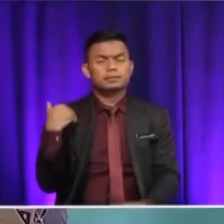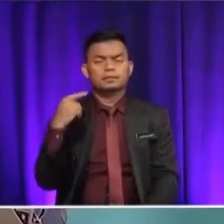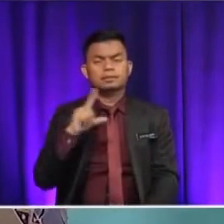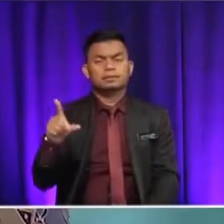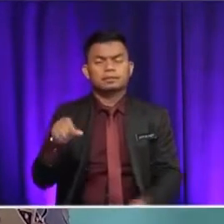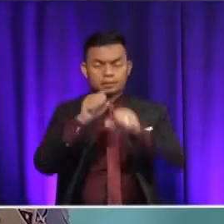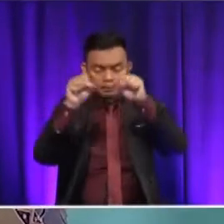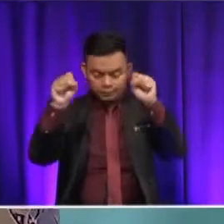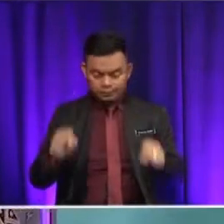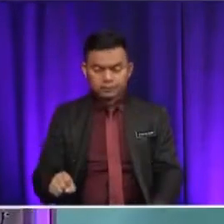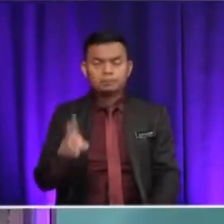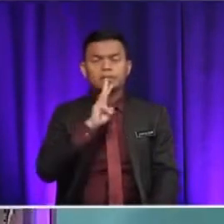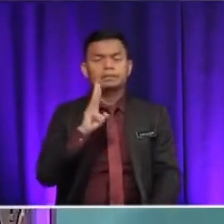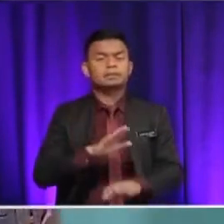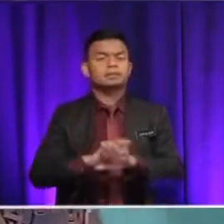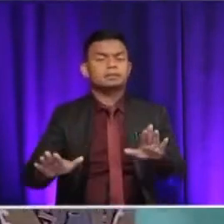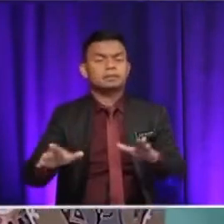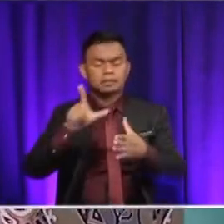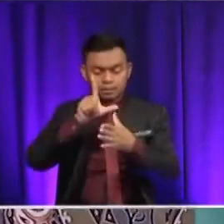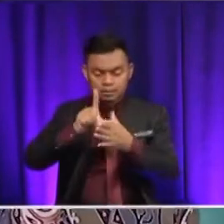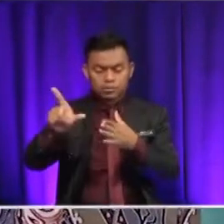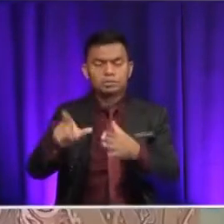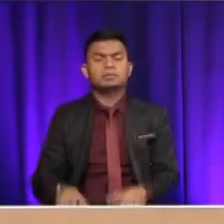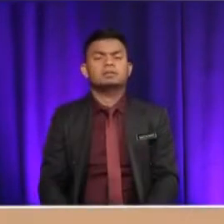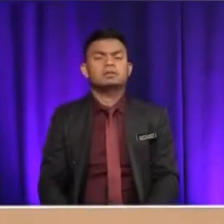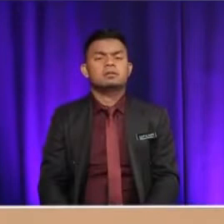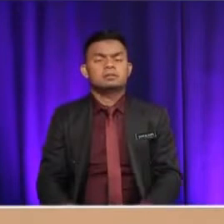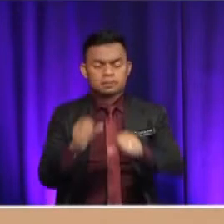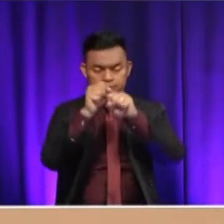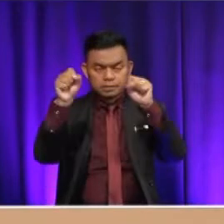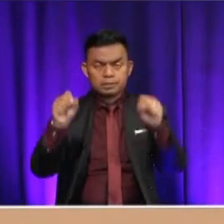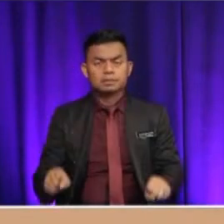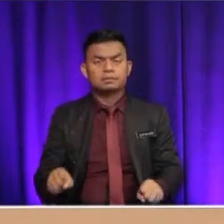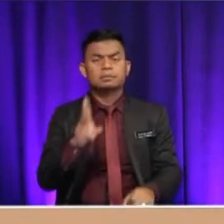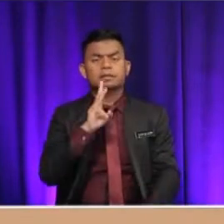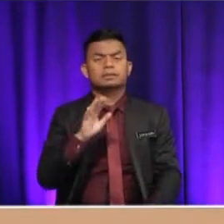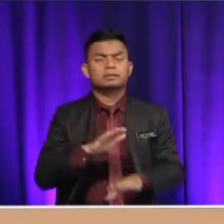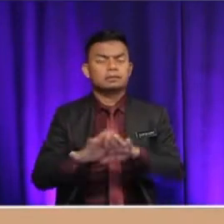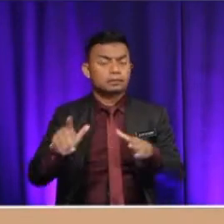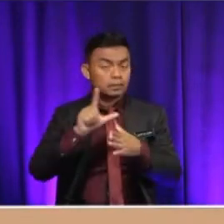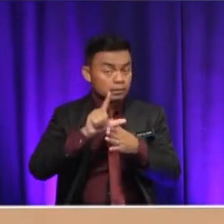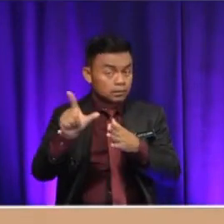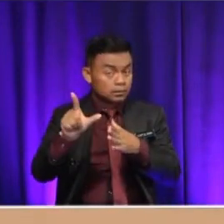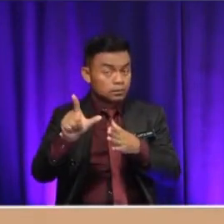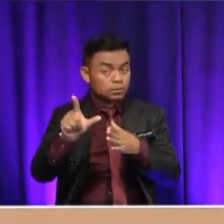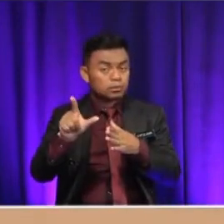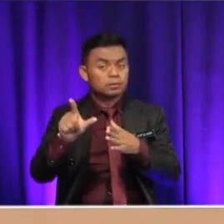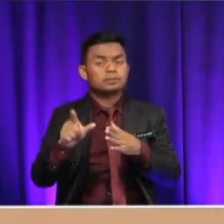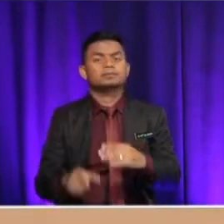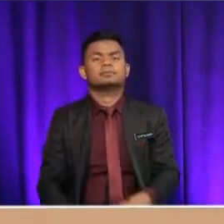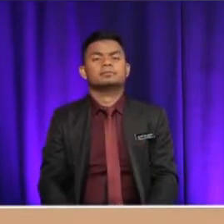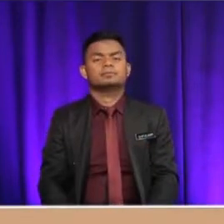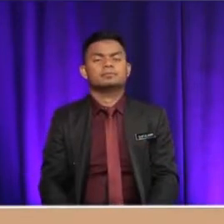air tidak langsung. Sistem air tidak langsung adalah sistem yang mendapat bekalan air daripada tangki.